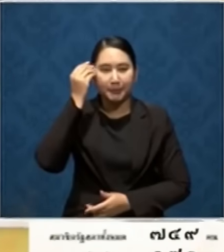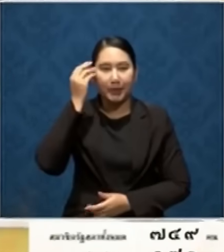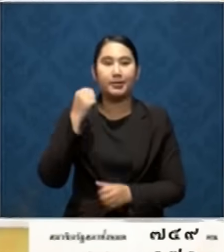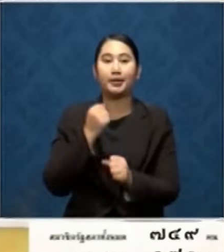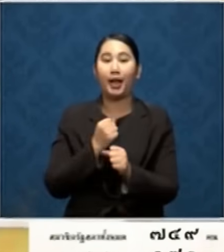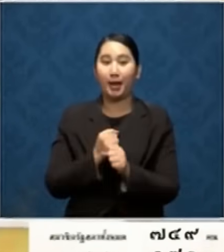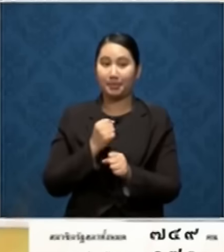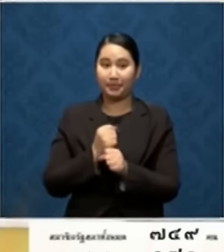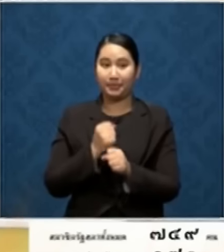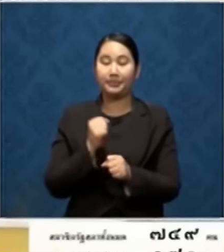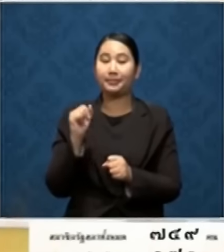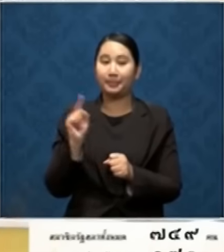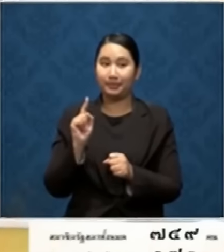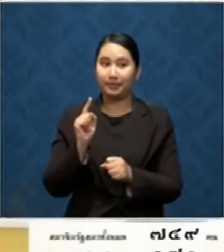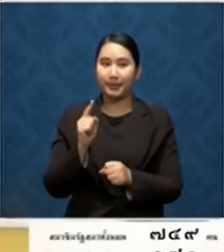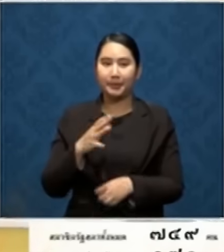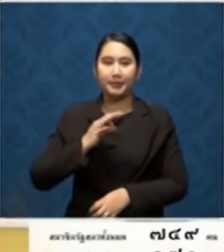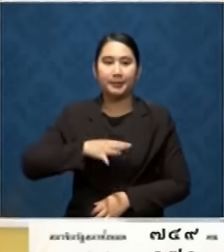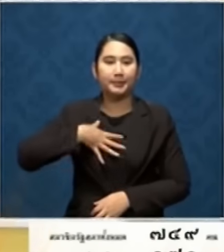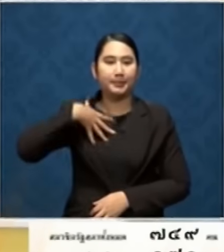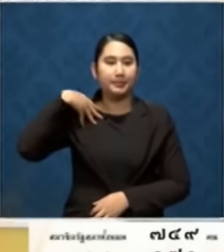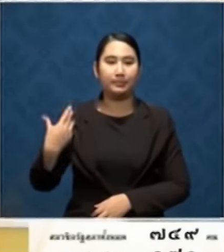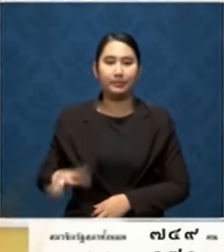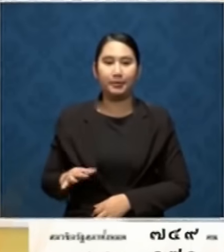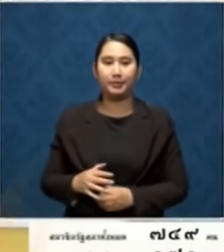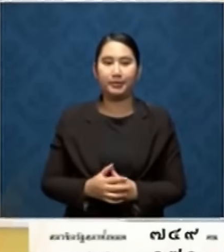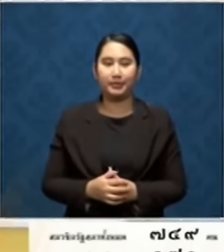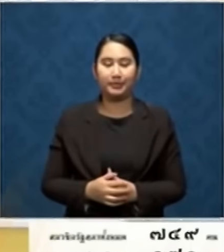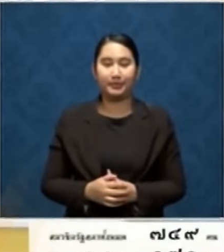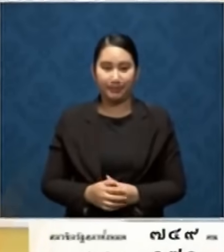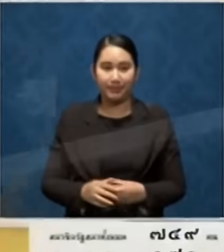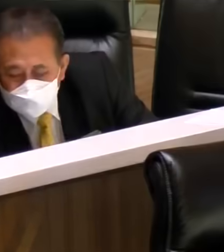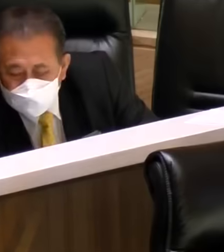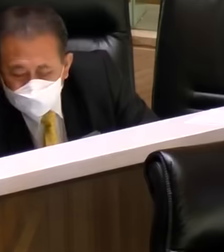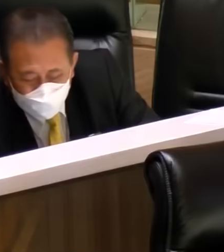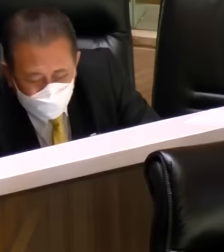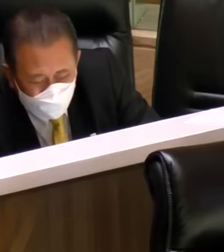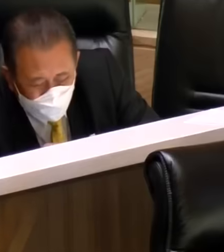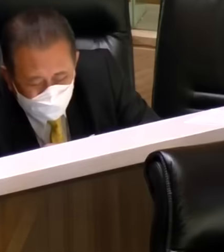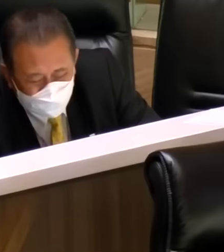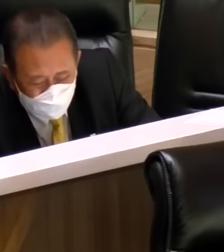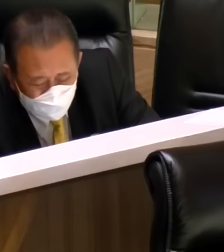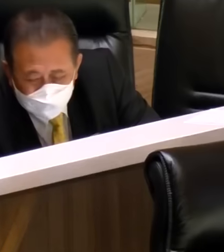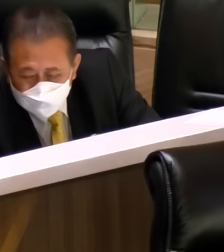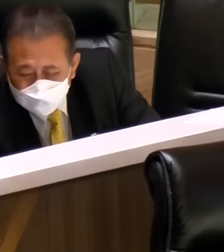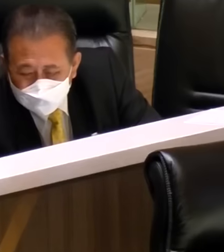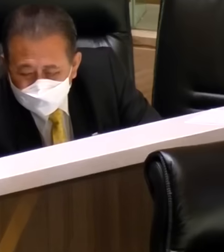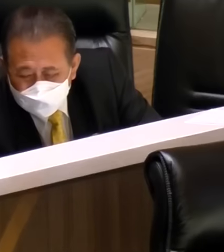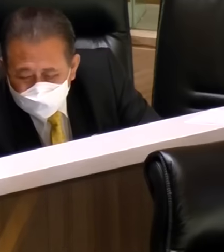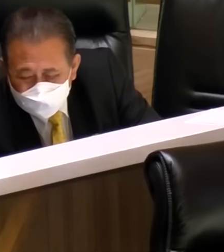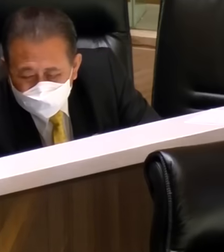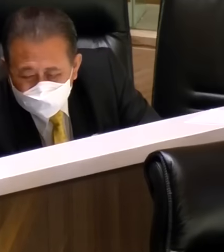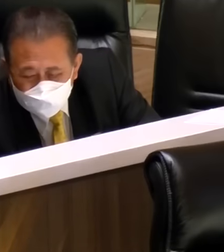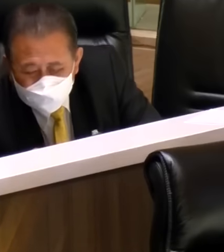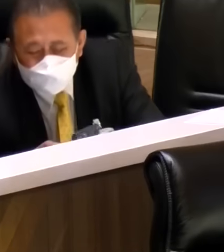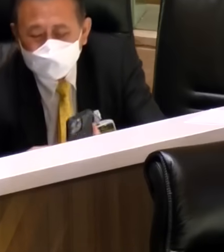ดังกล่าวย่อมเป็นที่ระคายเคืองต่อเบื้องยุคลมาเป็นสิ่งที่สะพายหลังจาก 2ท่านนี้